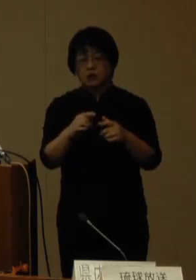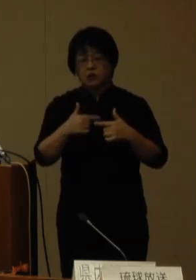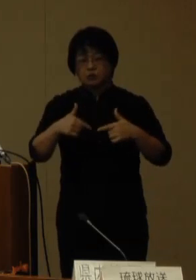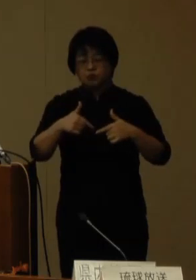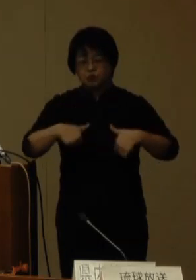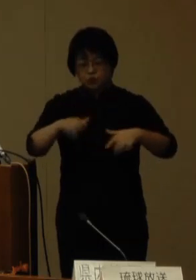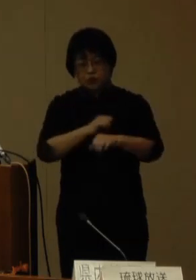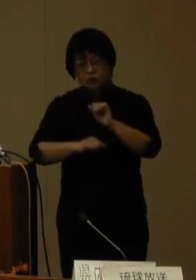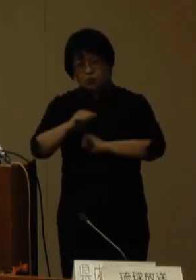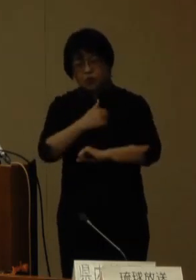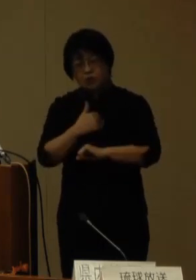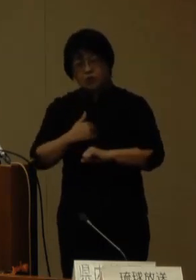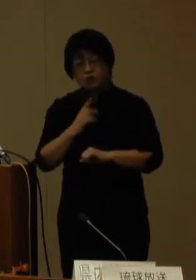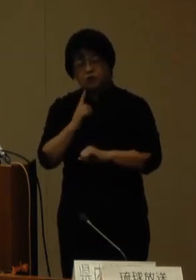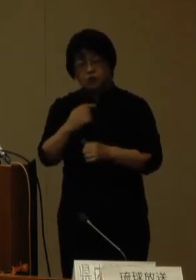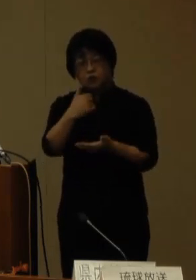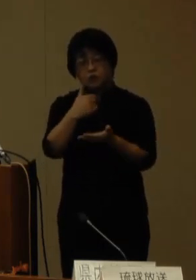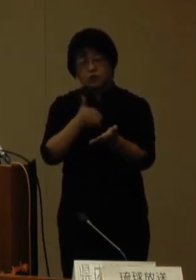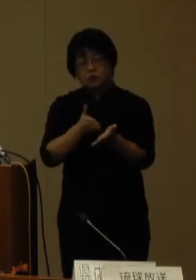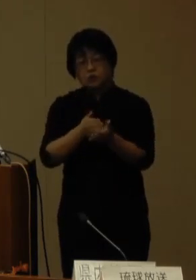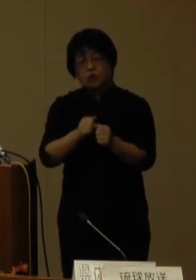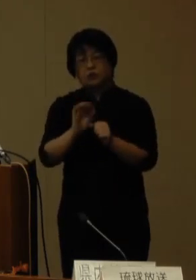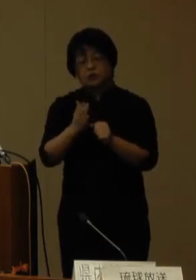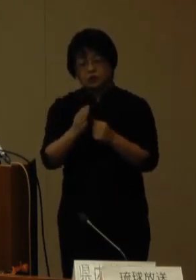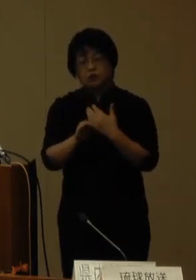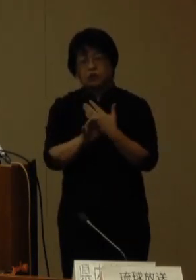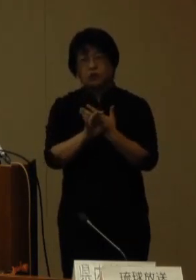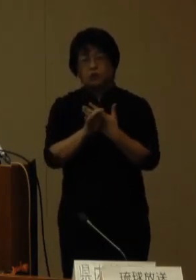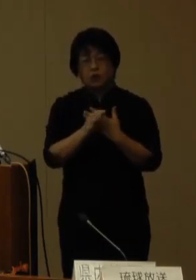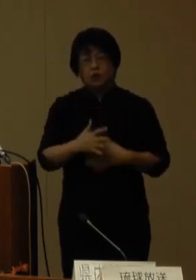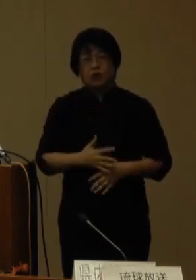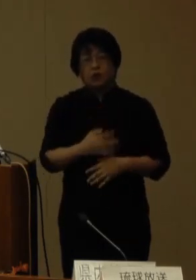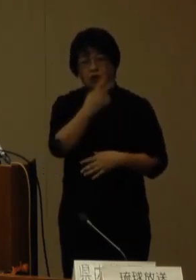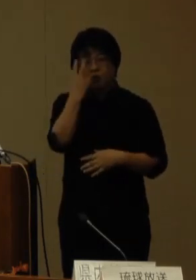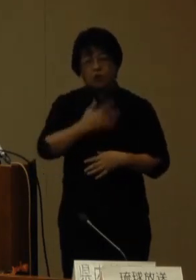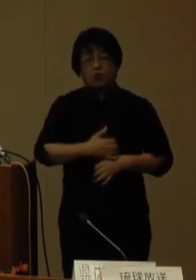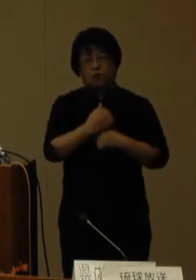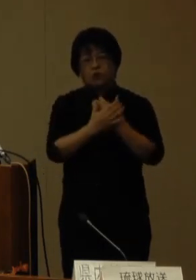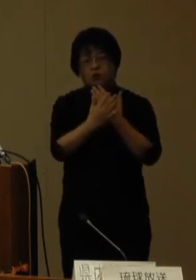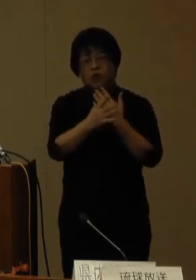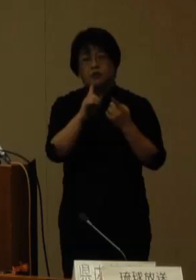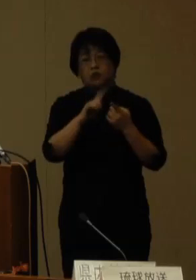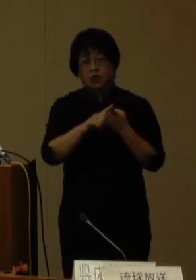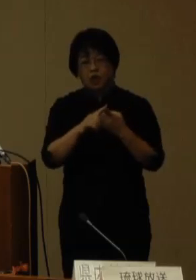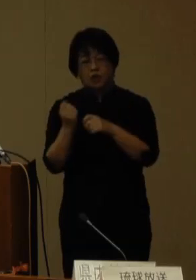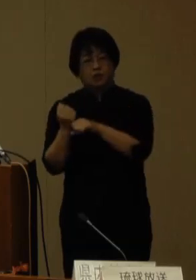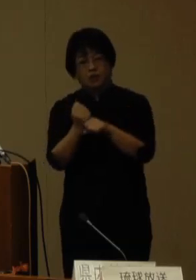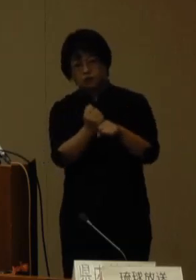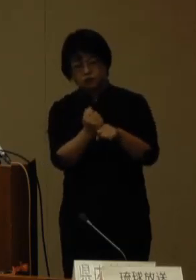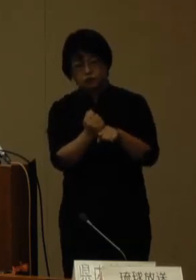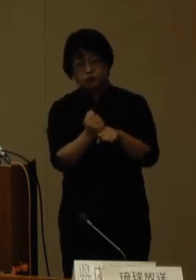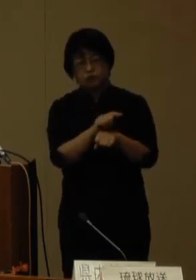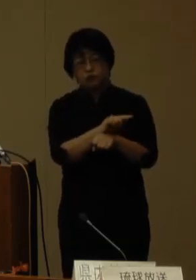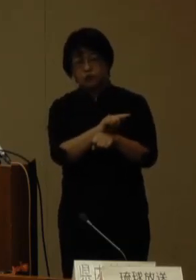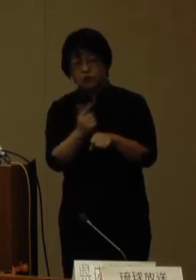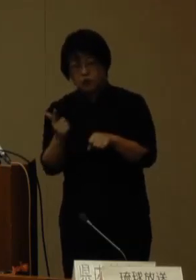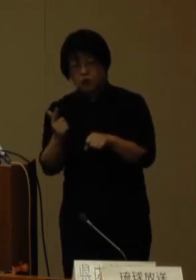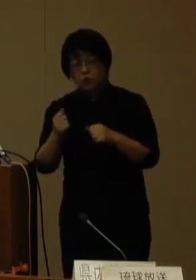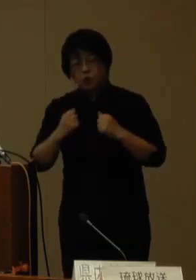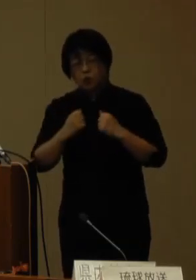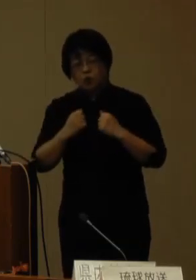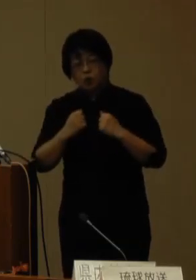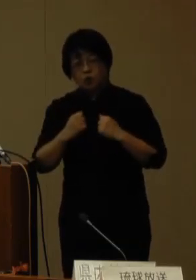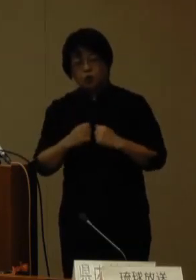ということで、今開催されている県の高校総体だったり、これから始まる野球だったり、運動部は基本的